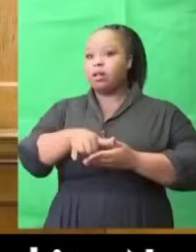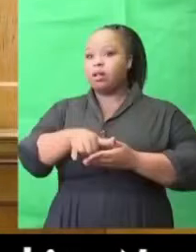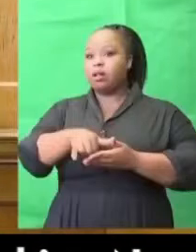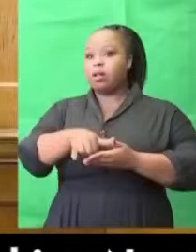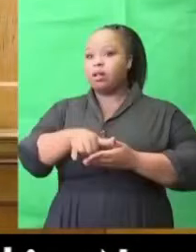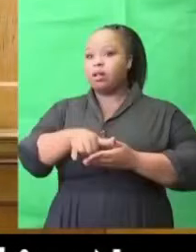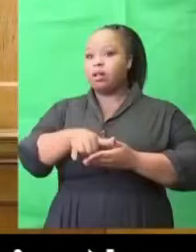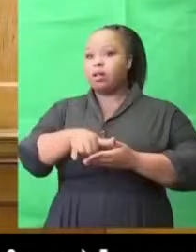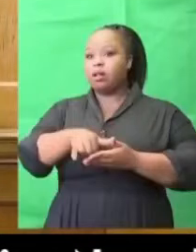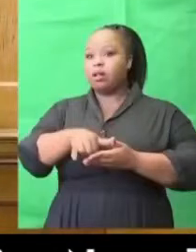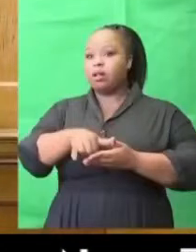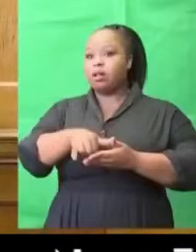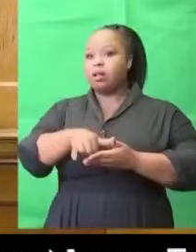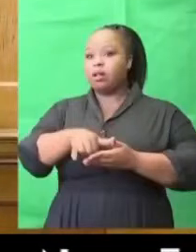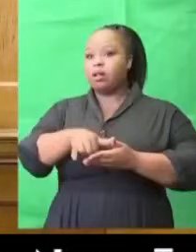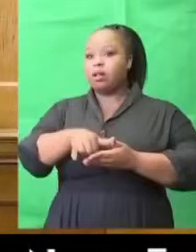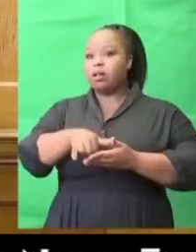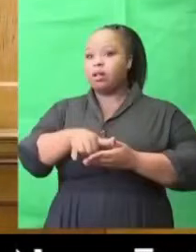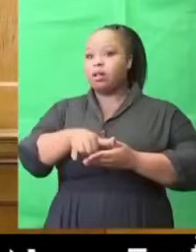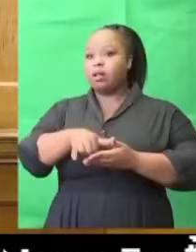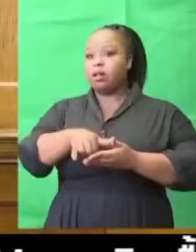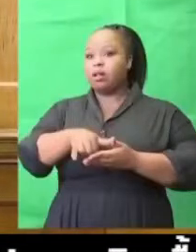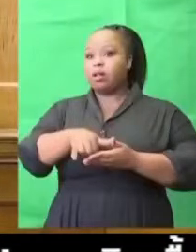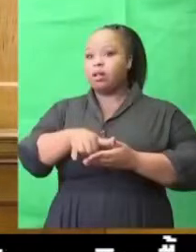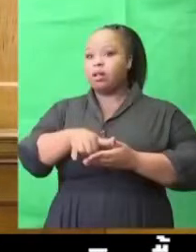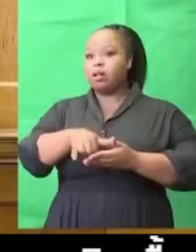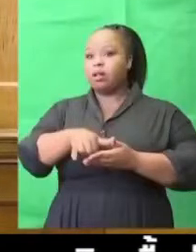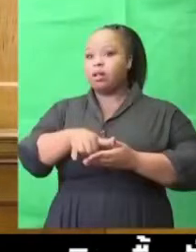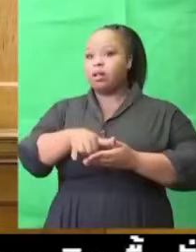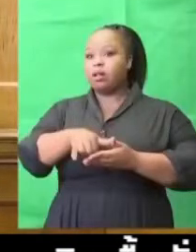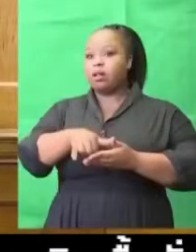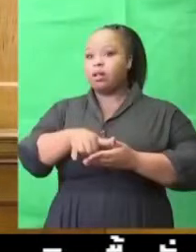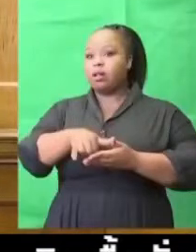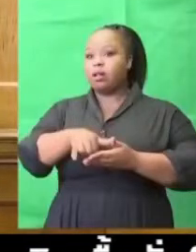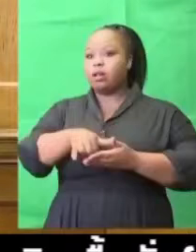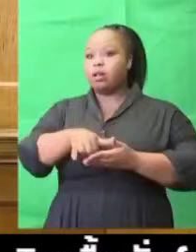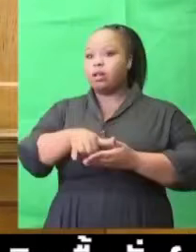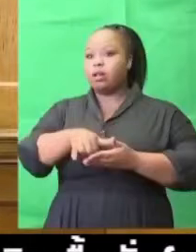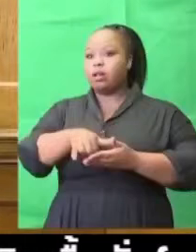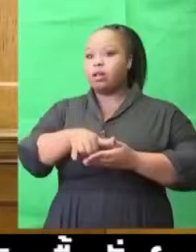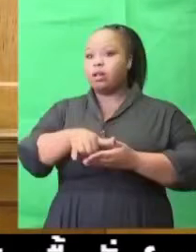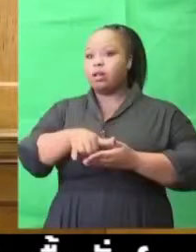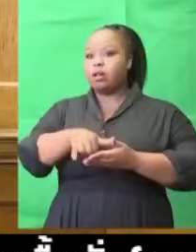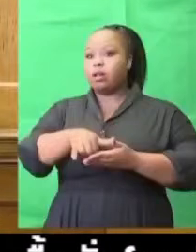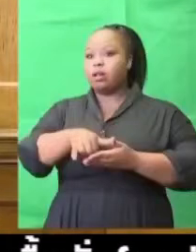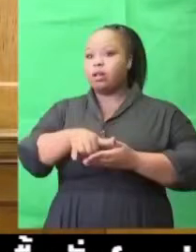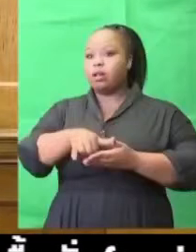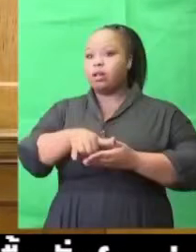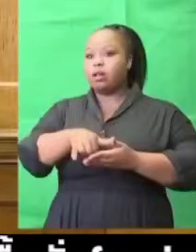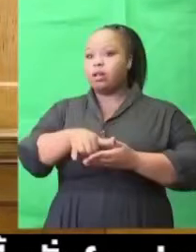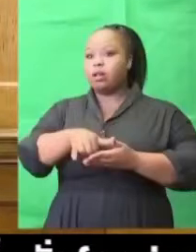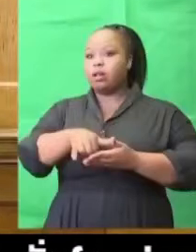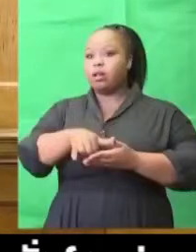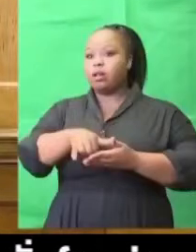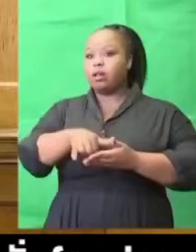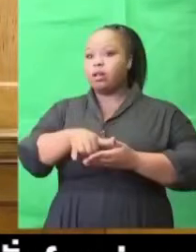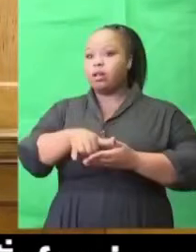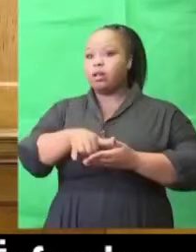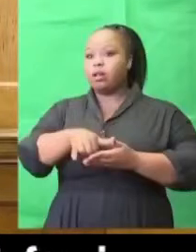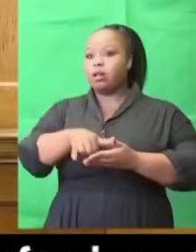เริ่มต้นด้วยการมีความกลัวครับว่าเจ้าสายพันธุ์ใหม่นี่มันจะก่อปัญหา